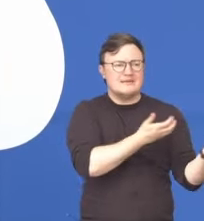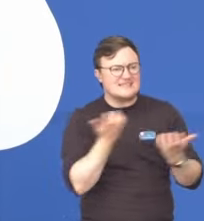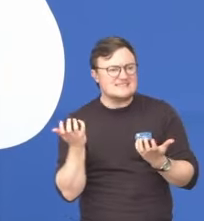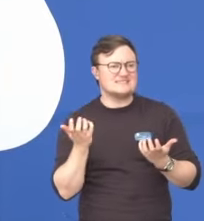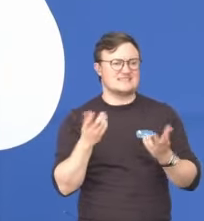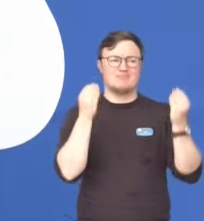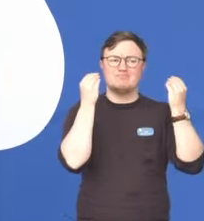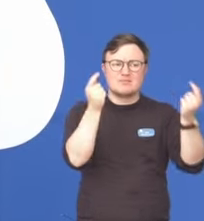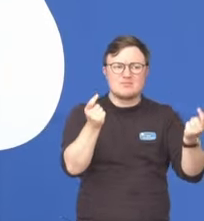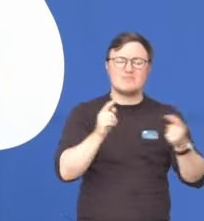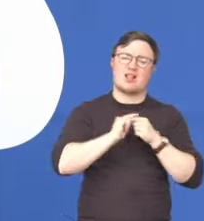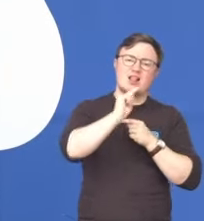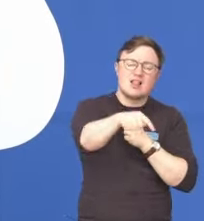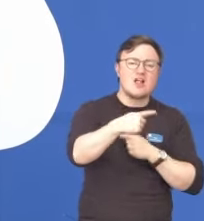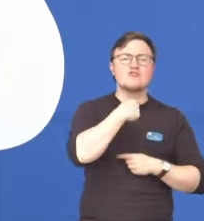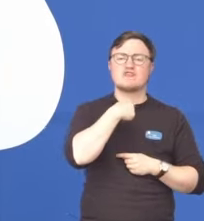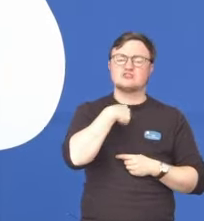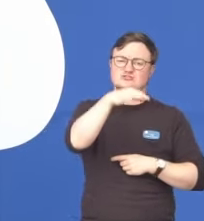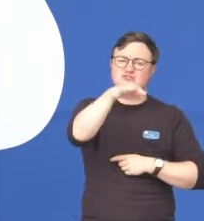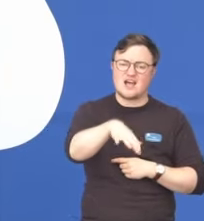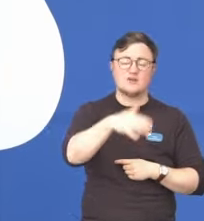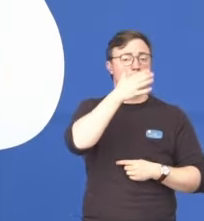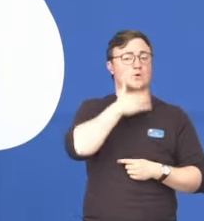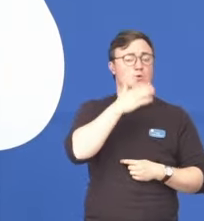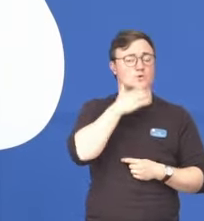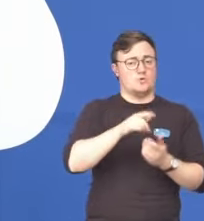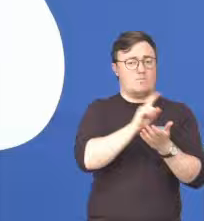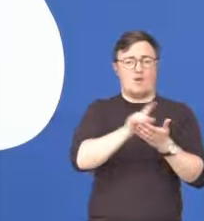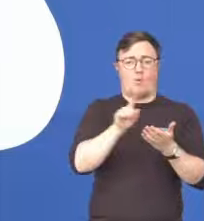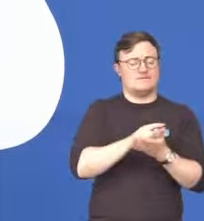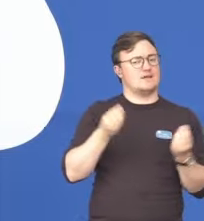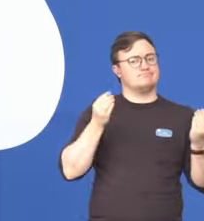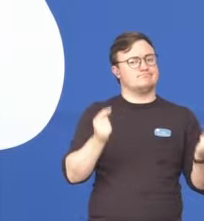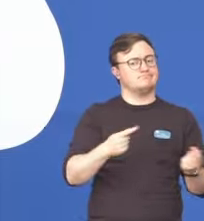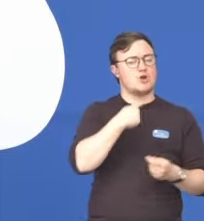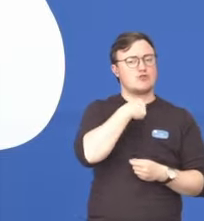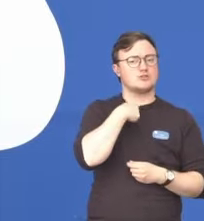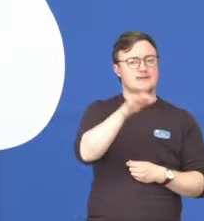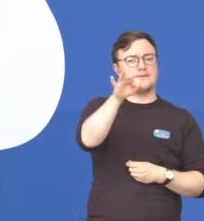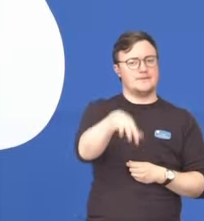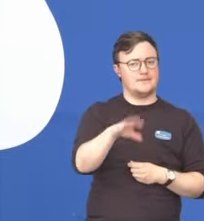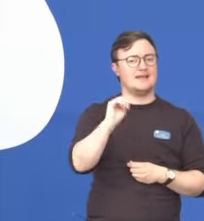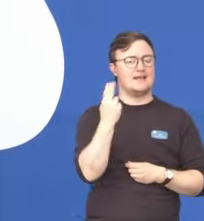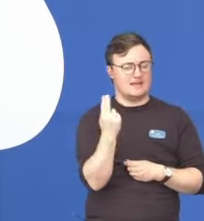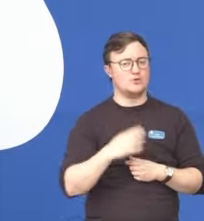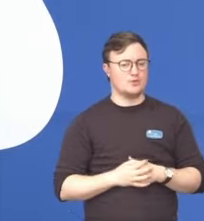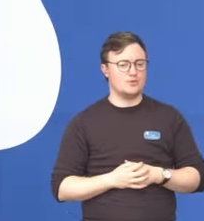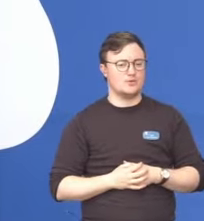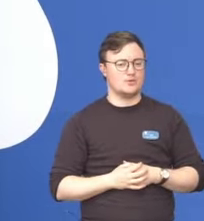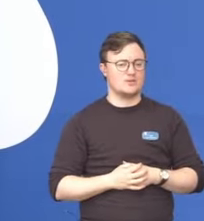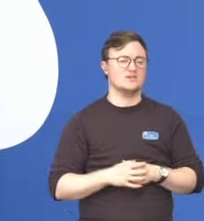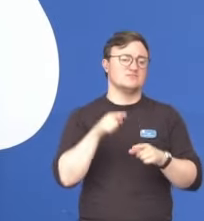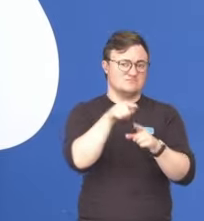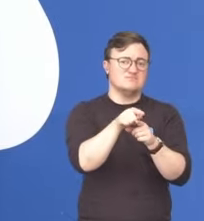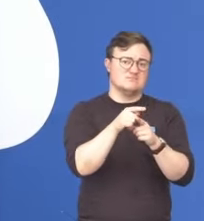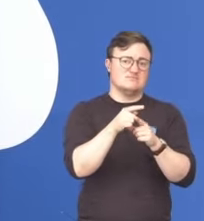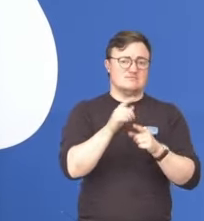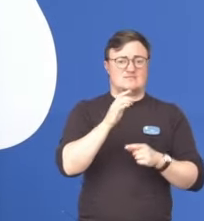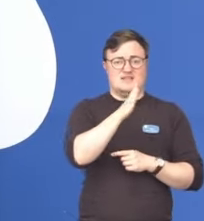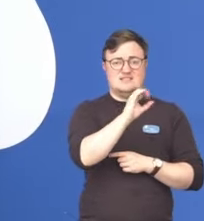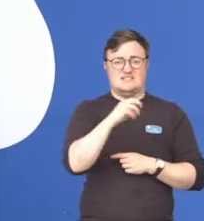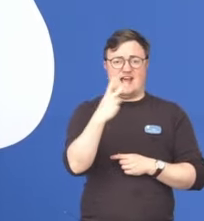valdeltagandet. Unga har ofta ett lägre valdeltagande i EU-frågan. Och det är ju en siffra som